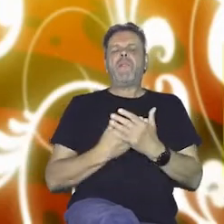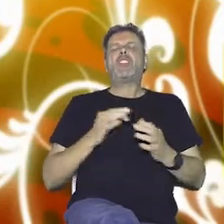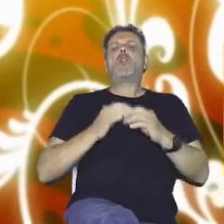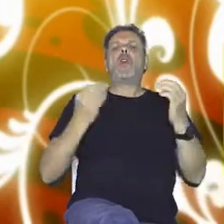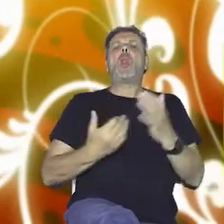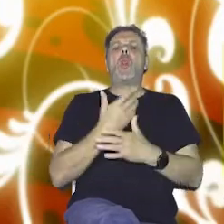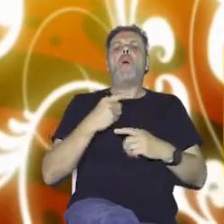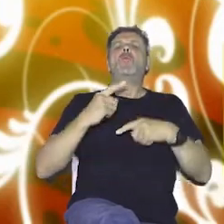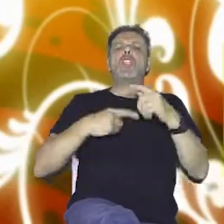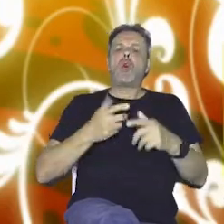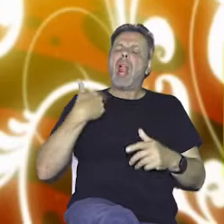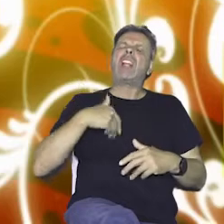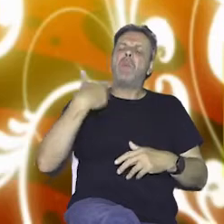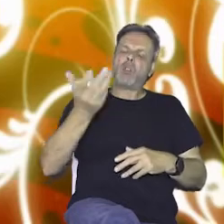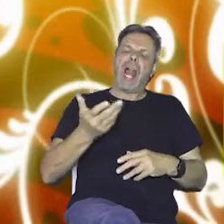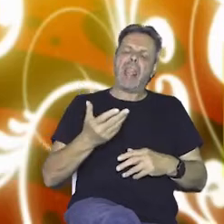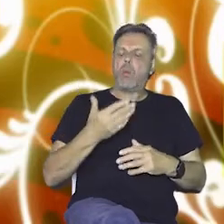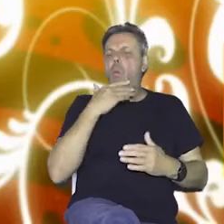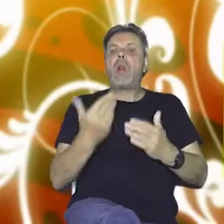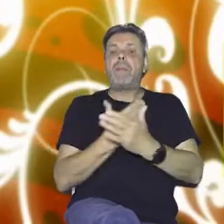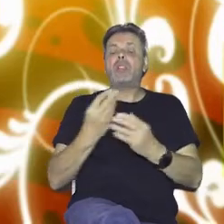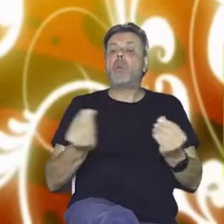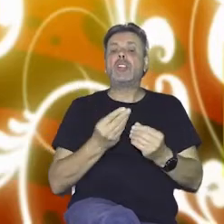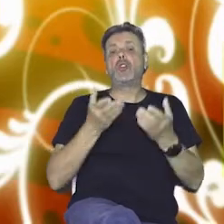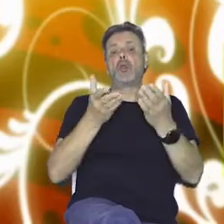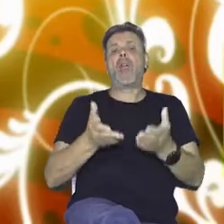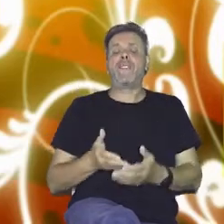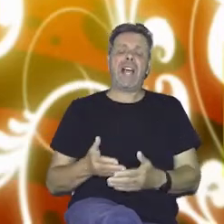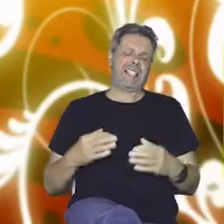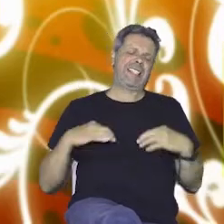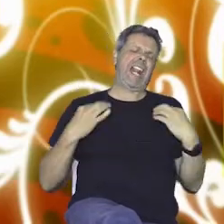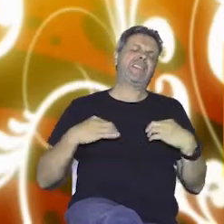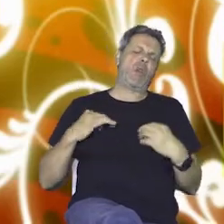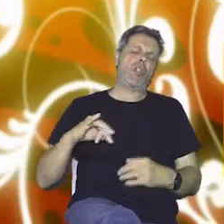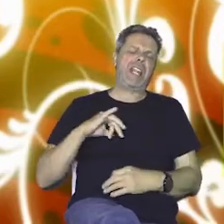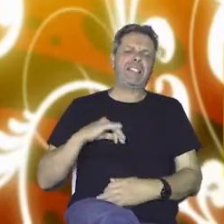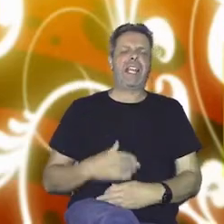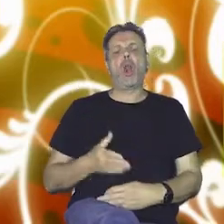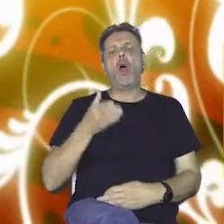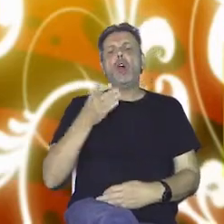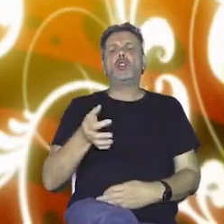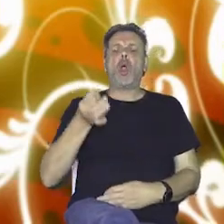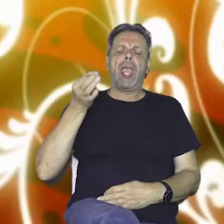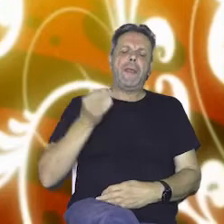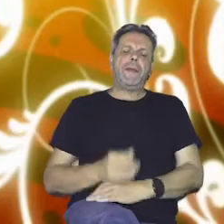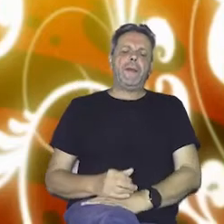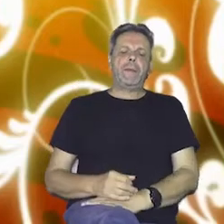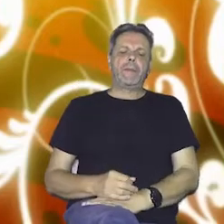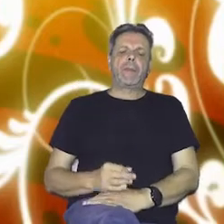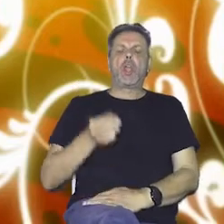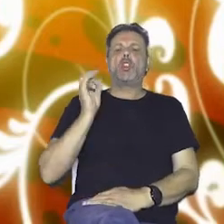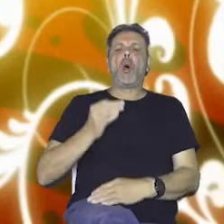smo dali u reprizu nešto što je vas sigurno zdravstveno zainteresiralo, a to je dobra